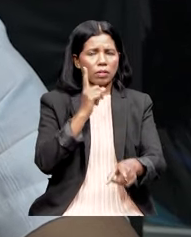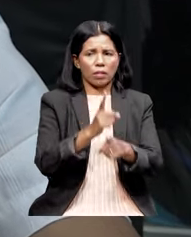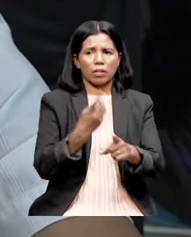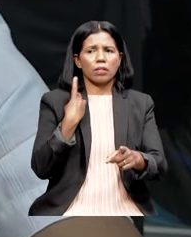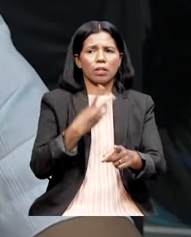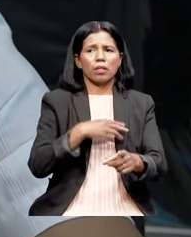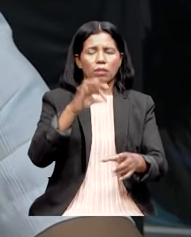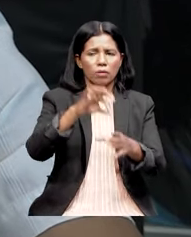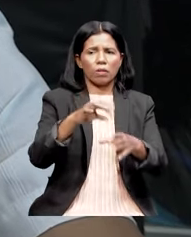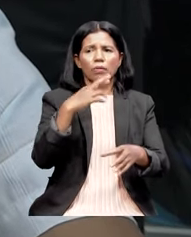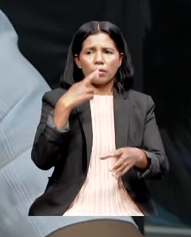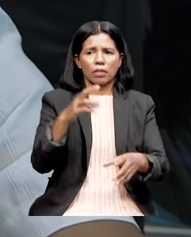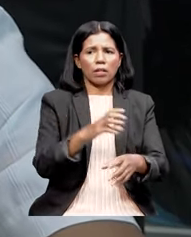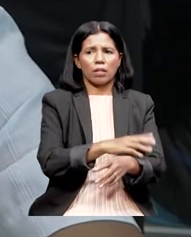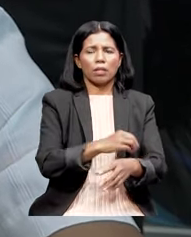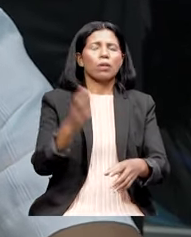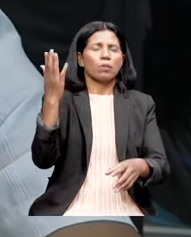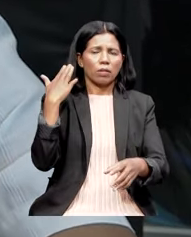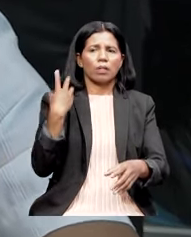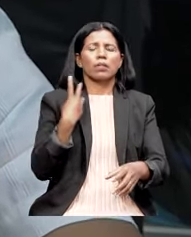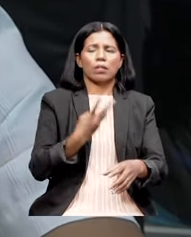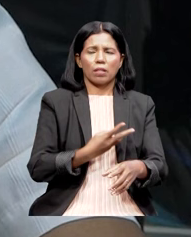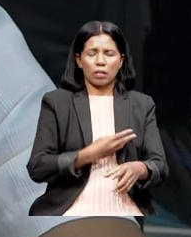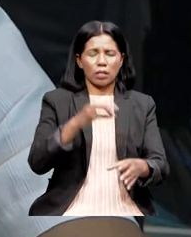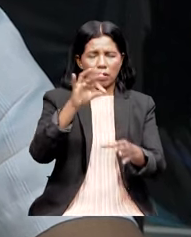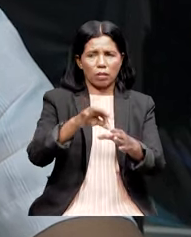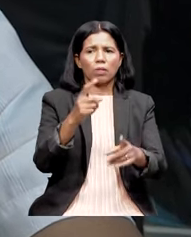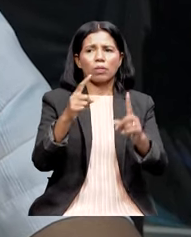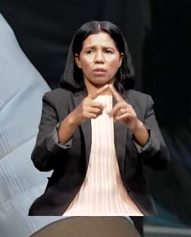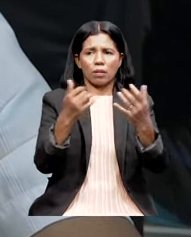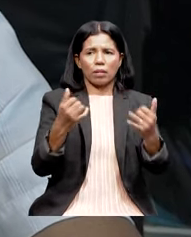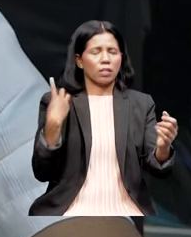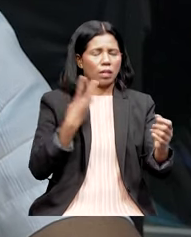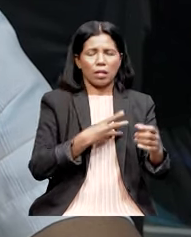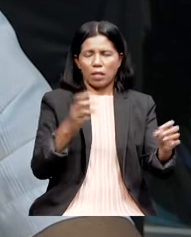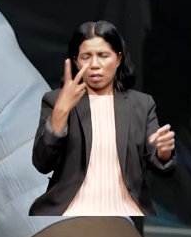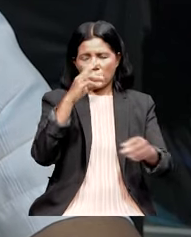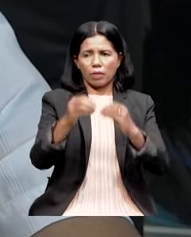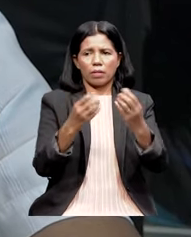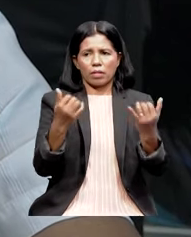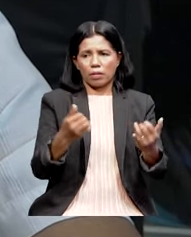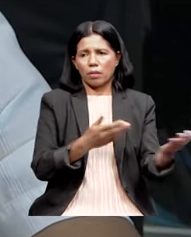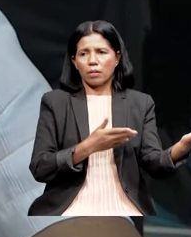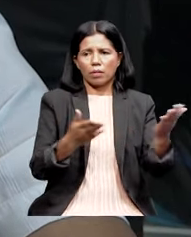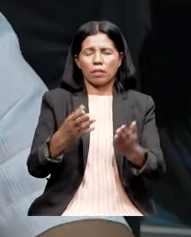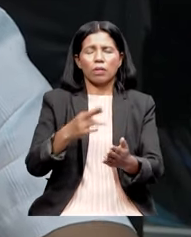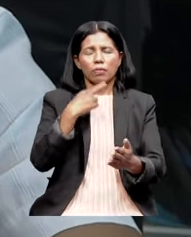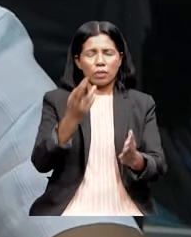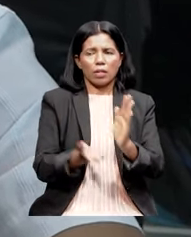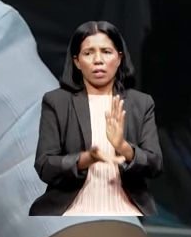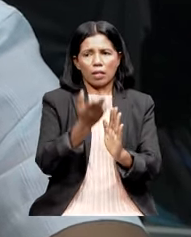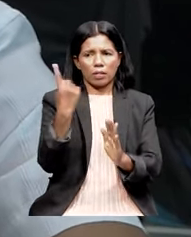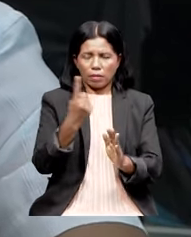produksi harane lah, ita ne buat antigo nama si talo to agora itu lah konsep rasional itu nih tambah nih mengimport sahun as tempat ini memang hari